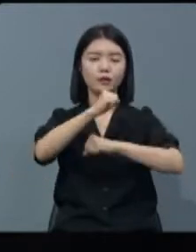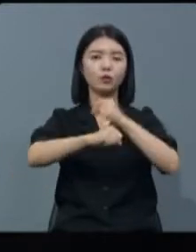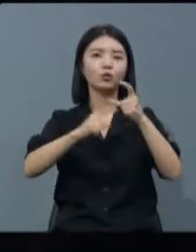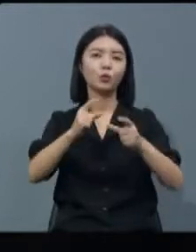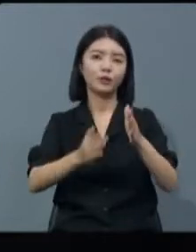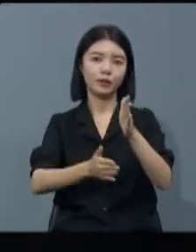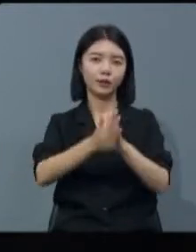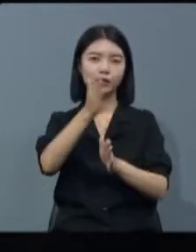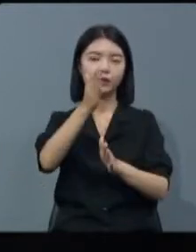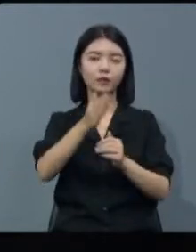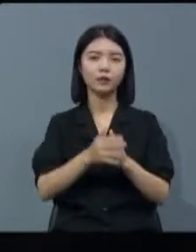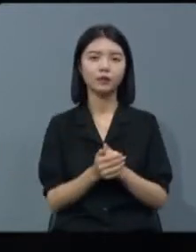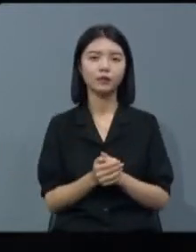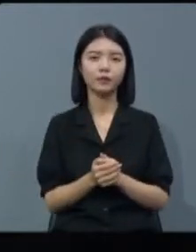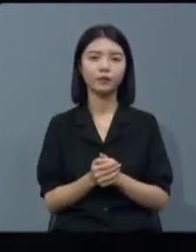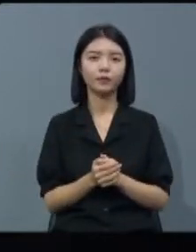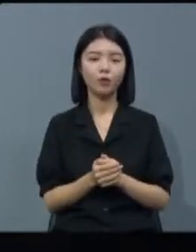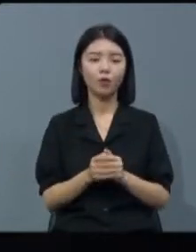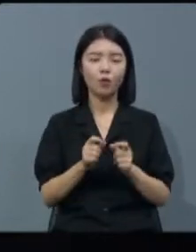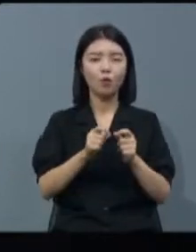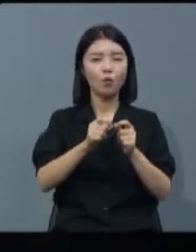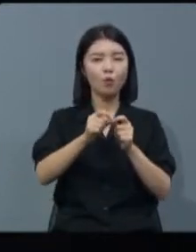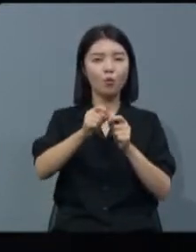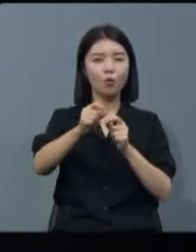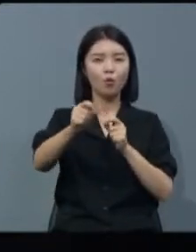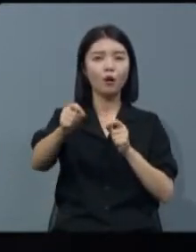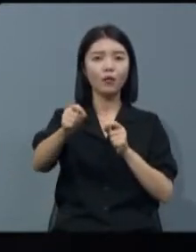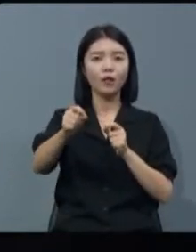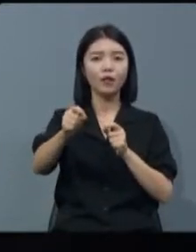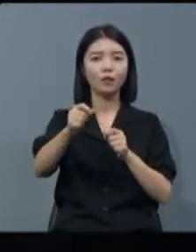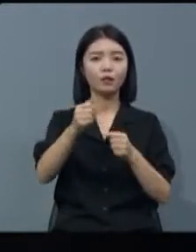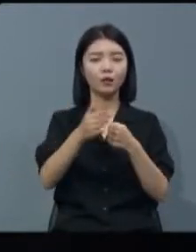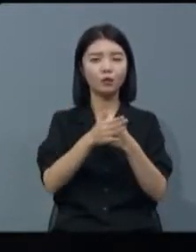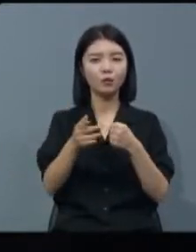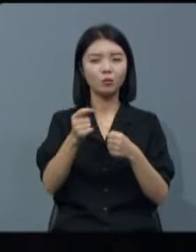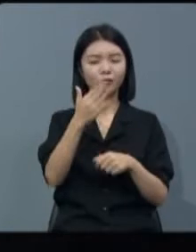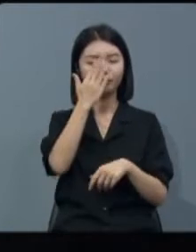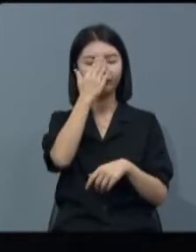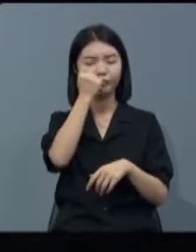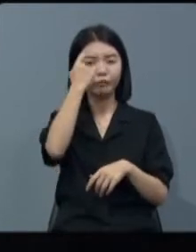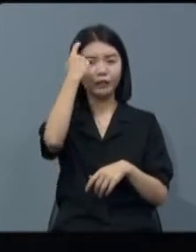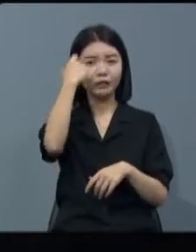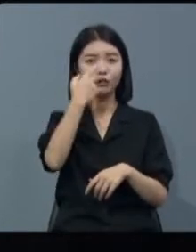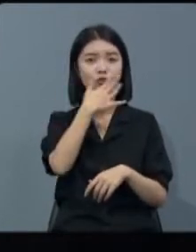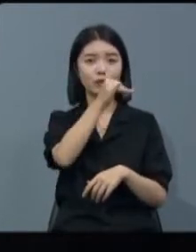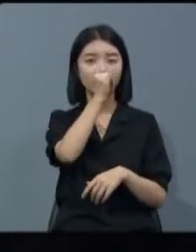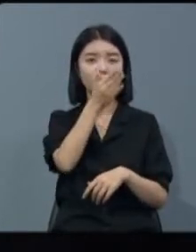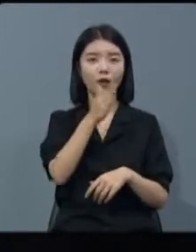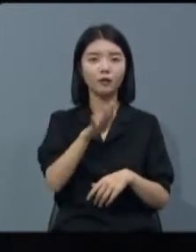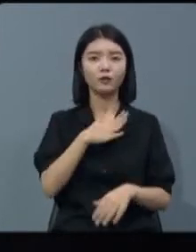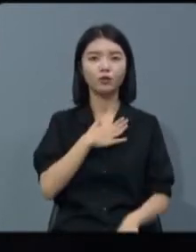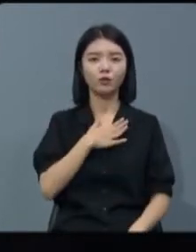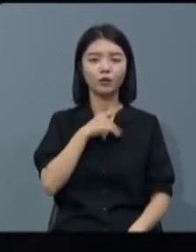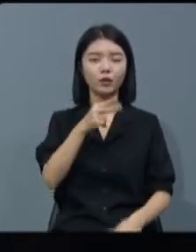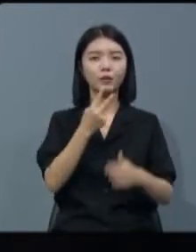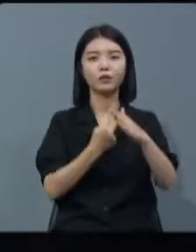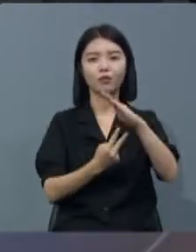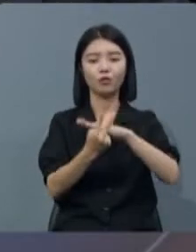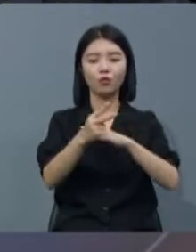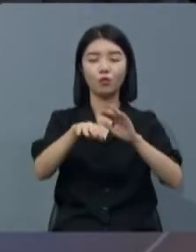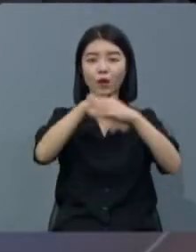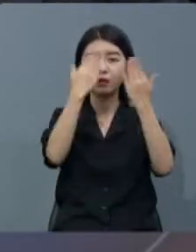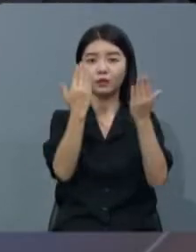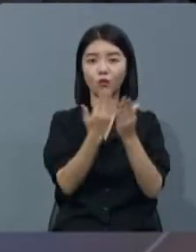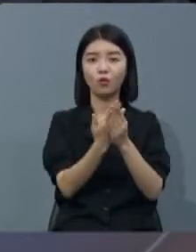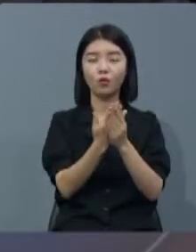국제자유도시입니다. 오래된 캐치프레이즈라 진부하게 느껴지지만 저는 이 비전을